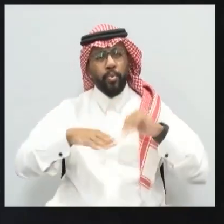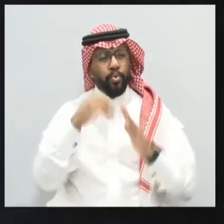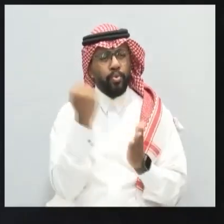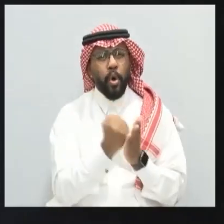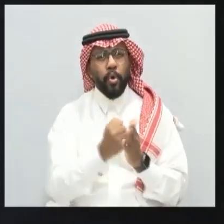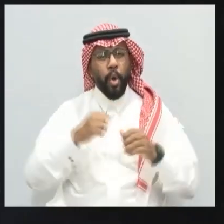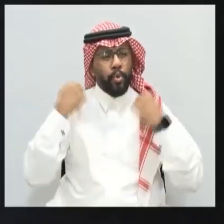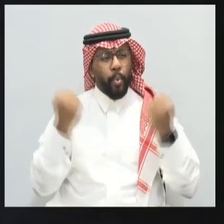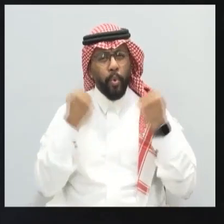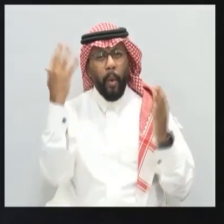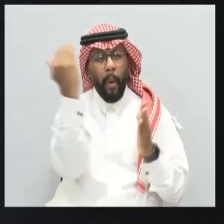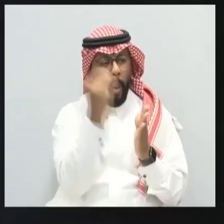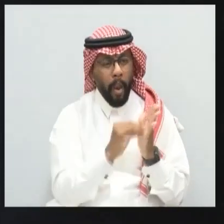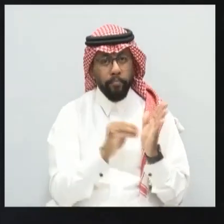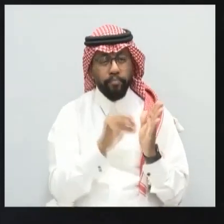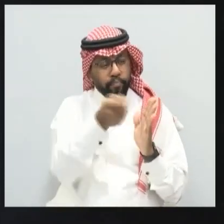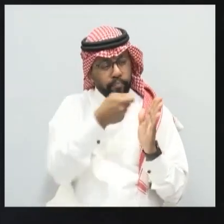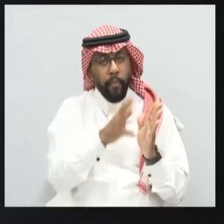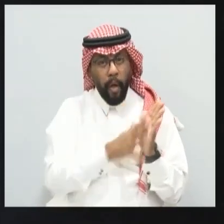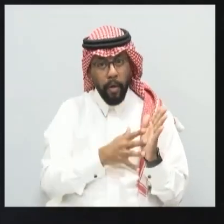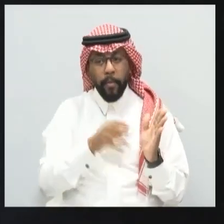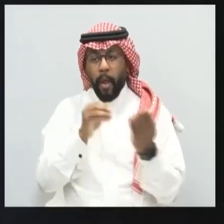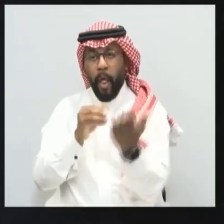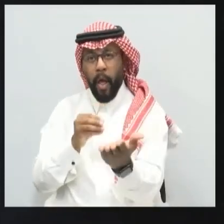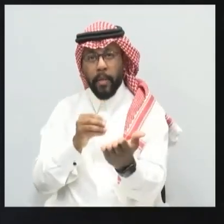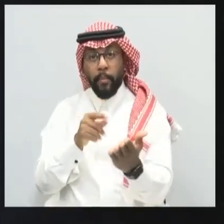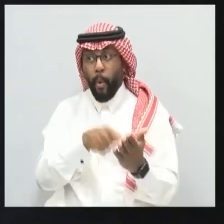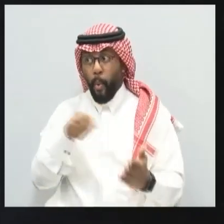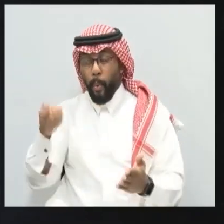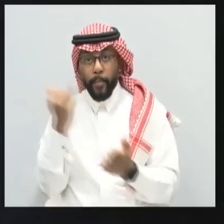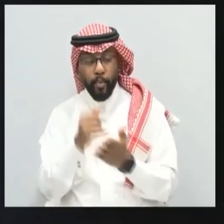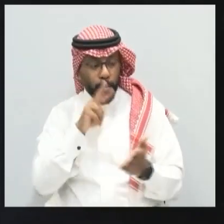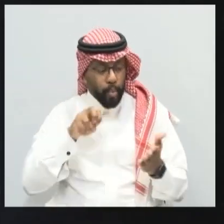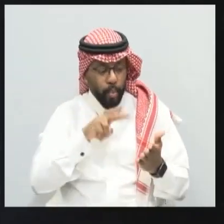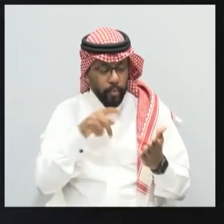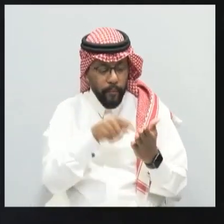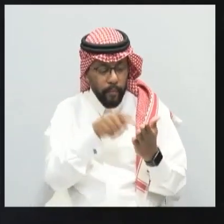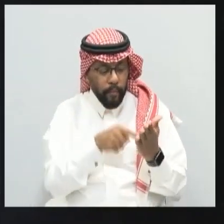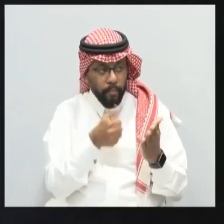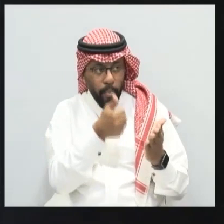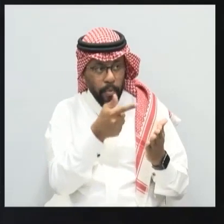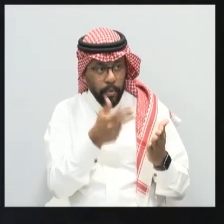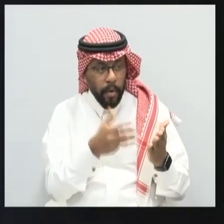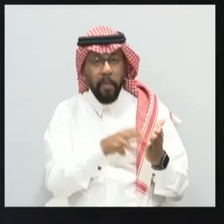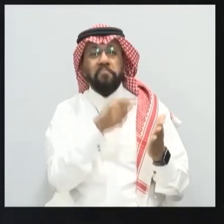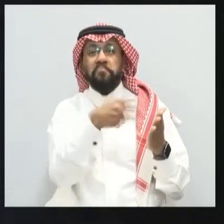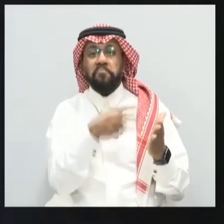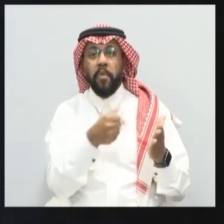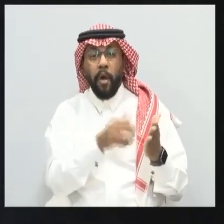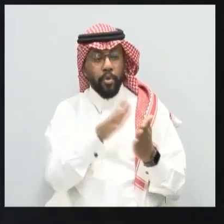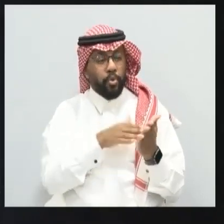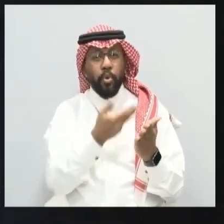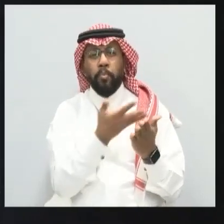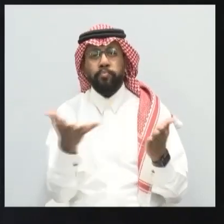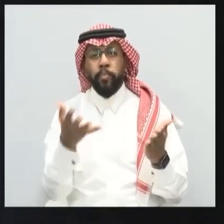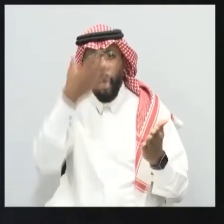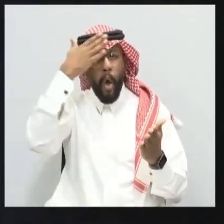يتم التحقق من اثناء المقابله الشخصيه فعلا من امتلاكك لتلك الشهادات او الخبرات